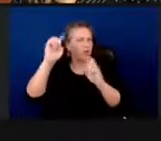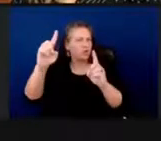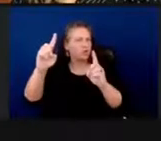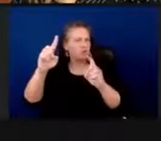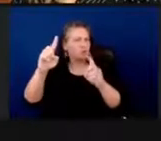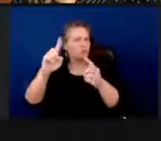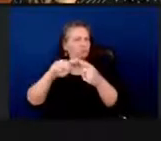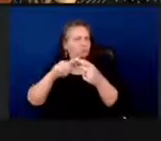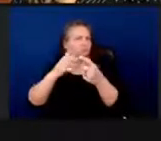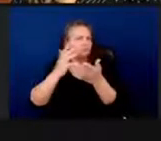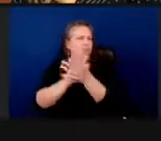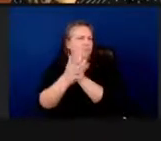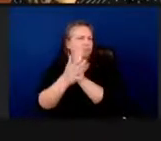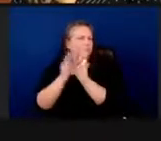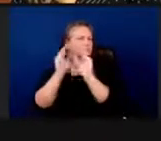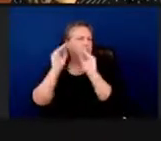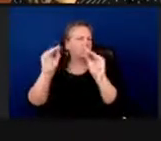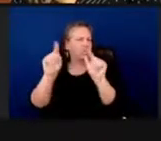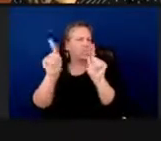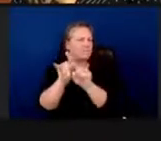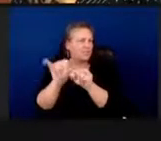hayo